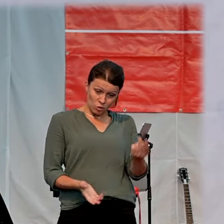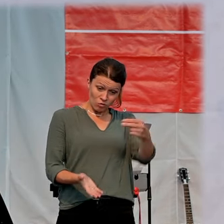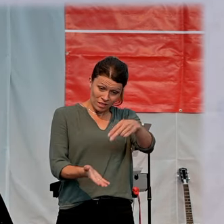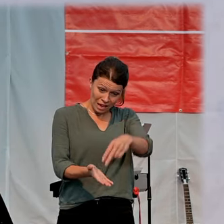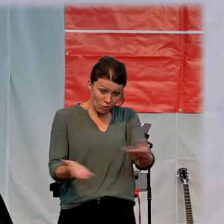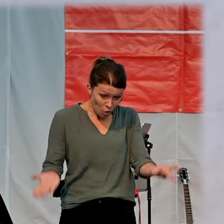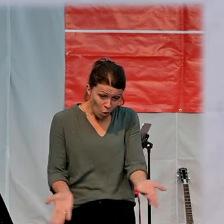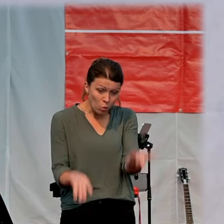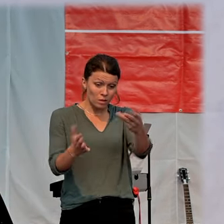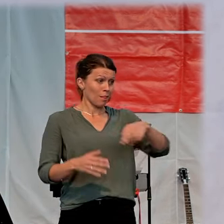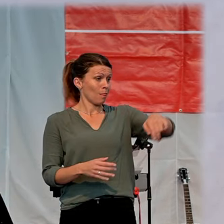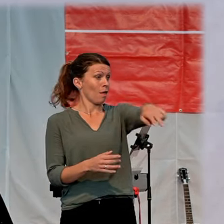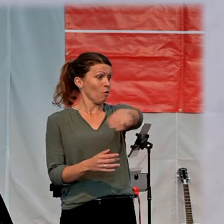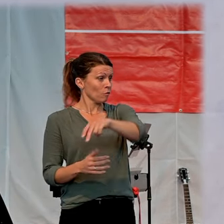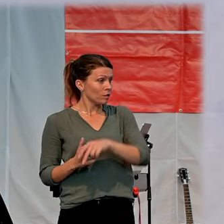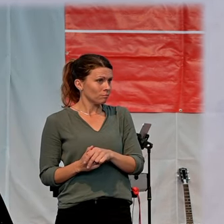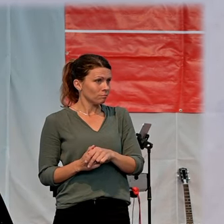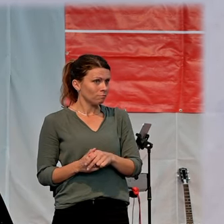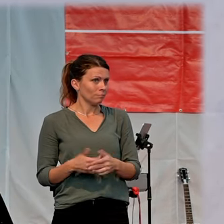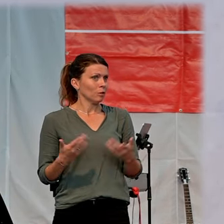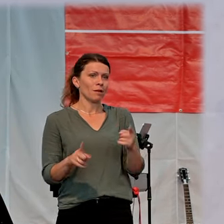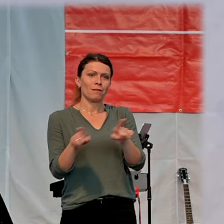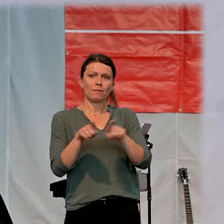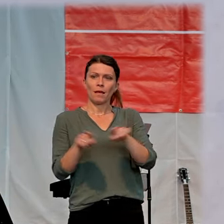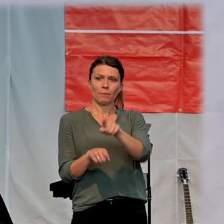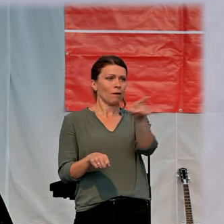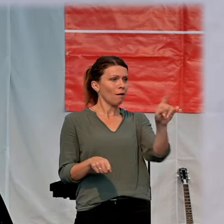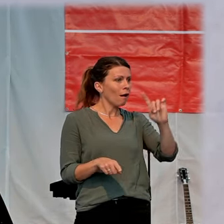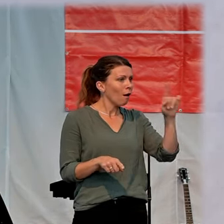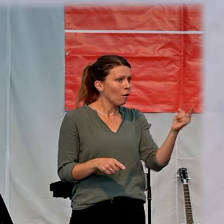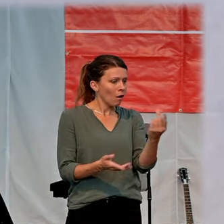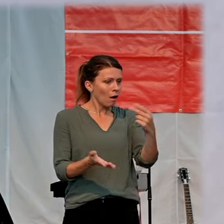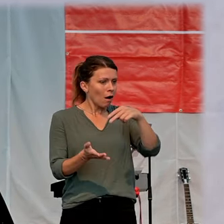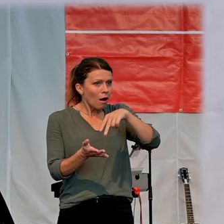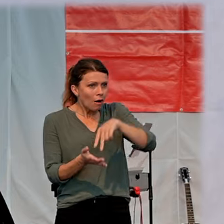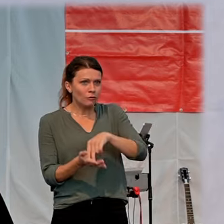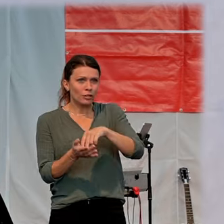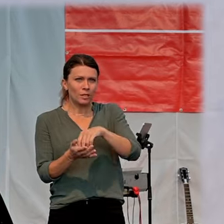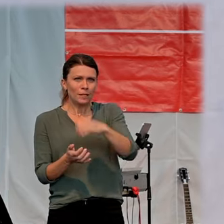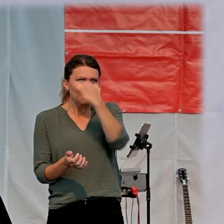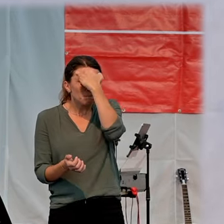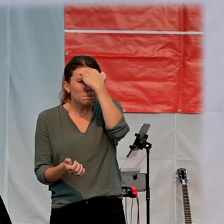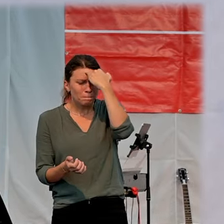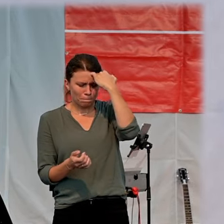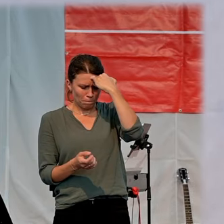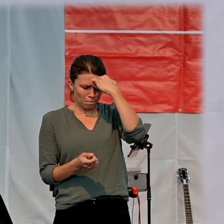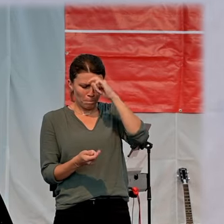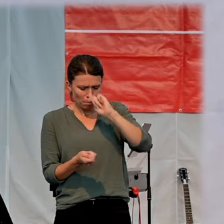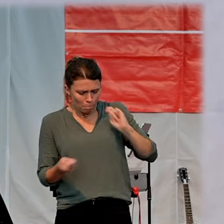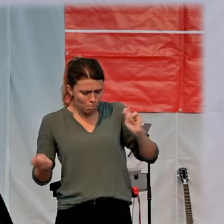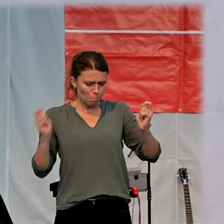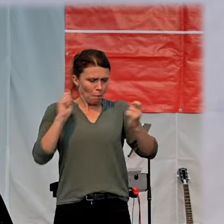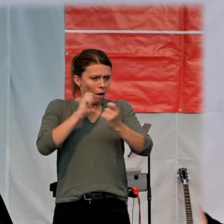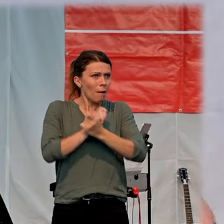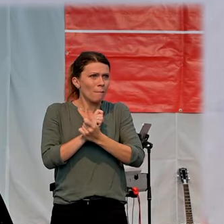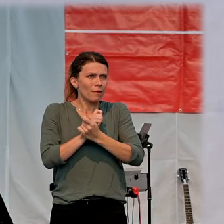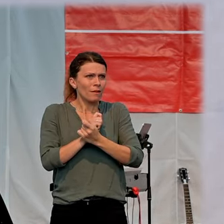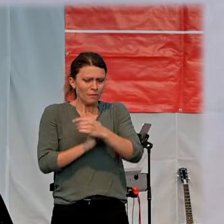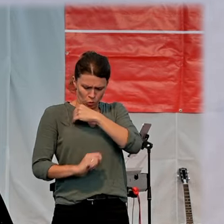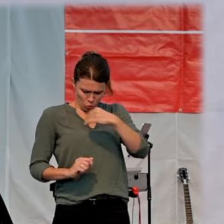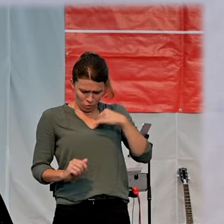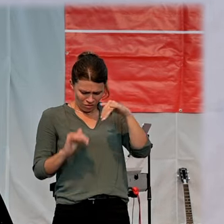Nun, steh auf, geh, tu Buße, kehre um zu diesem Gott. Wenn Sünde da ist in deinem Leben, bring sie zum